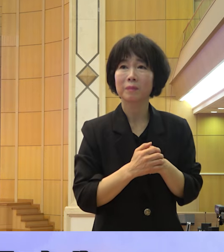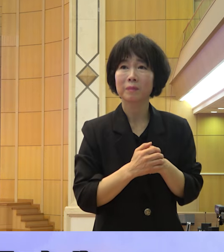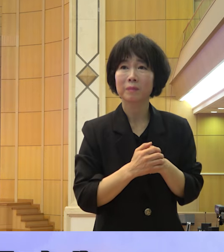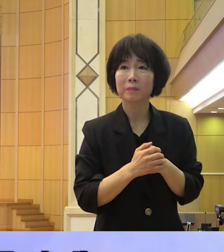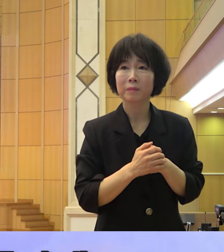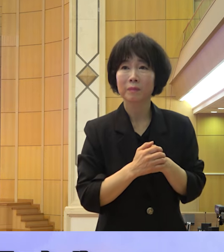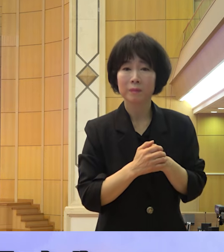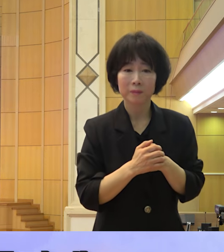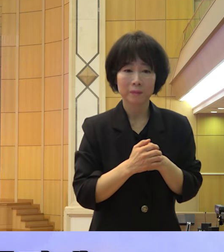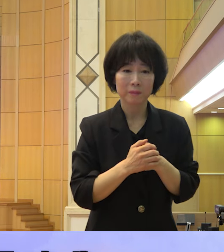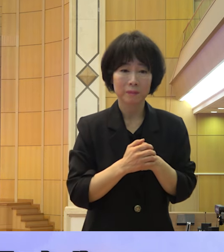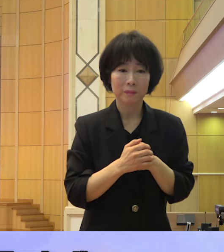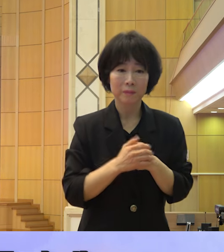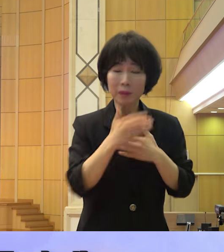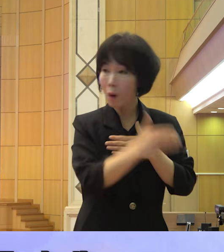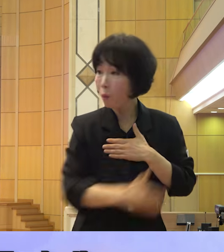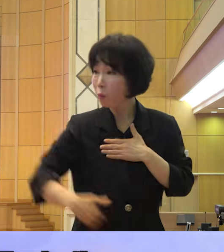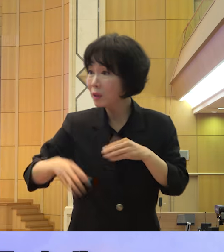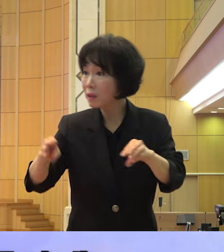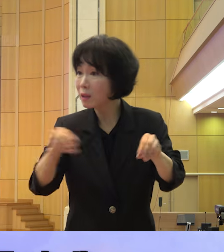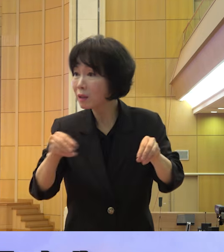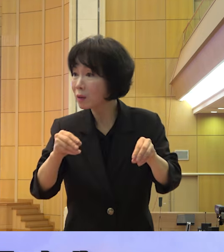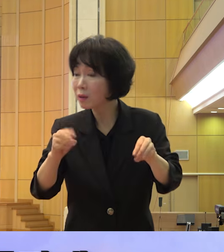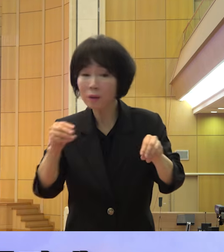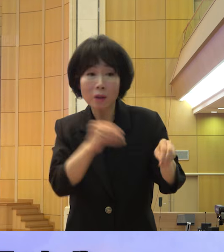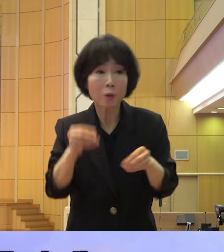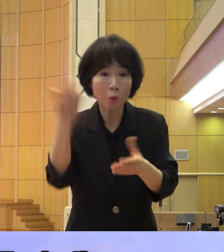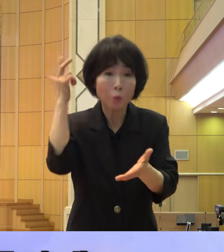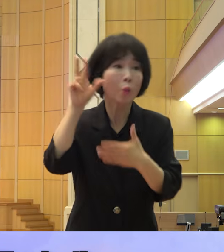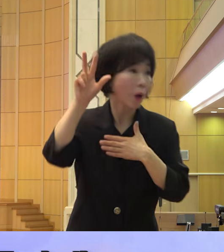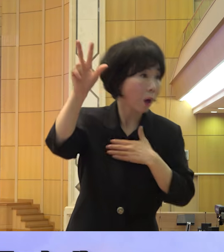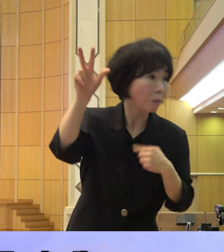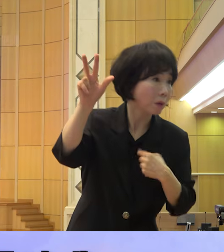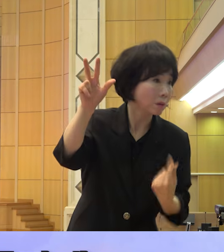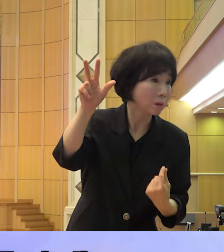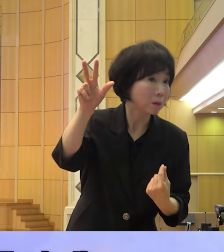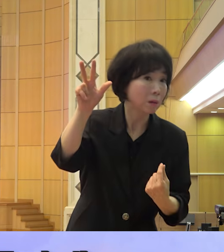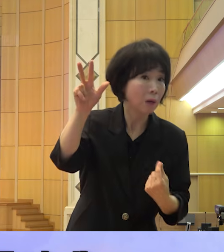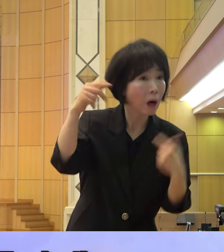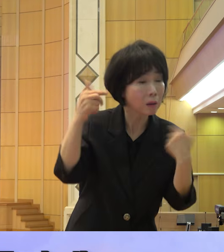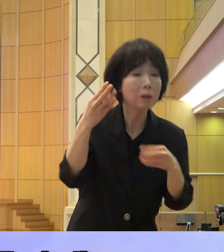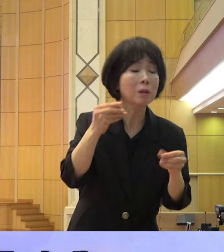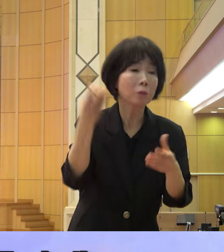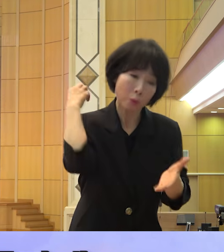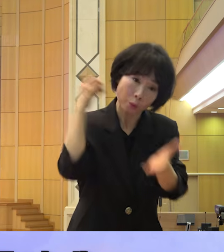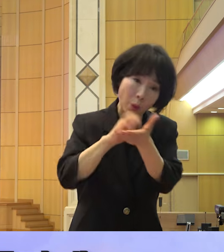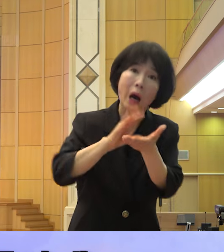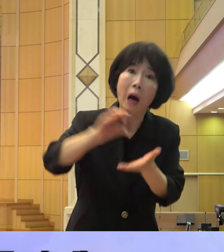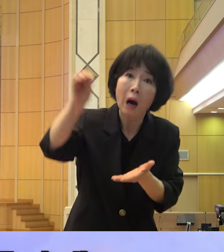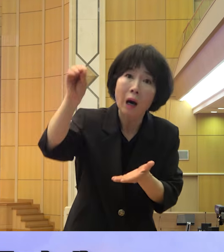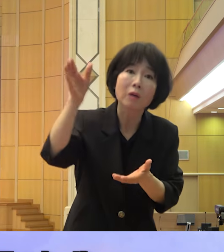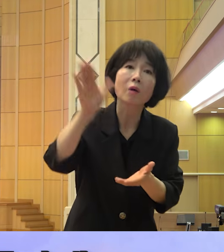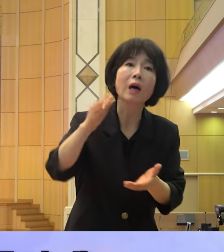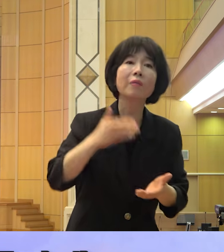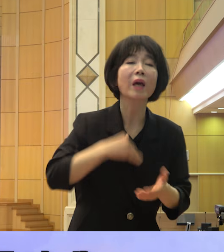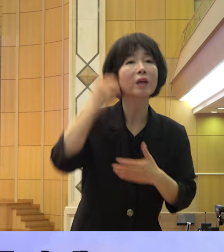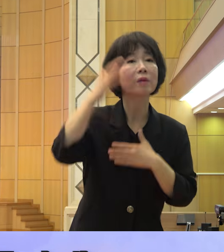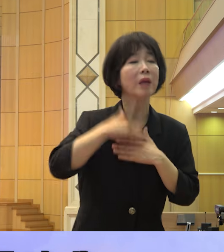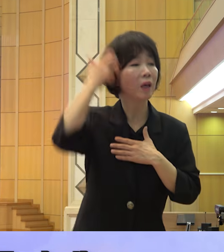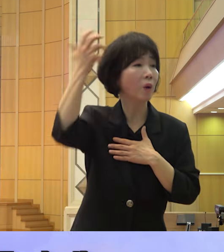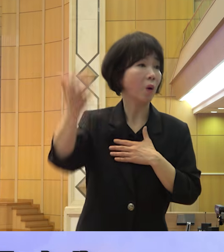흙이라고 하는 건 어차피 흙에서 와서 이거 흙으로 돌아가는 것이에요. 누구나 이러나 저러나. 그러나 내